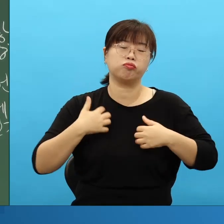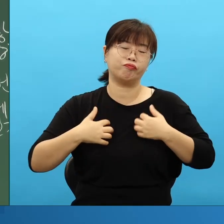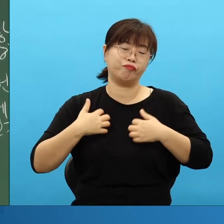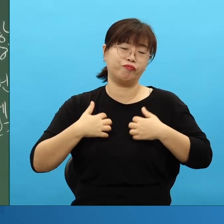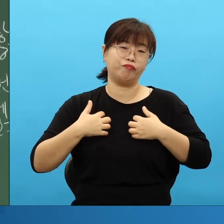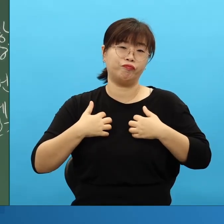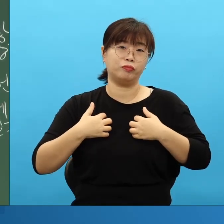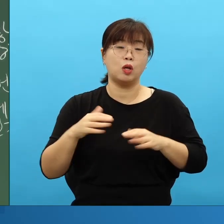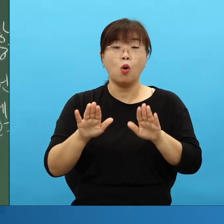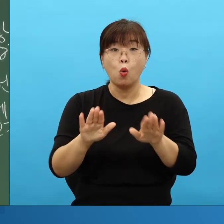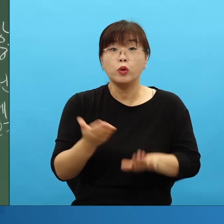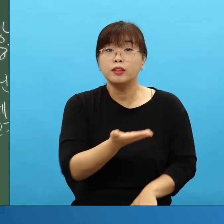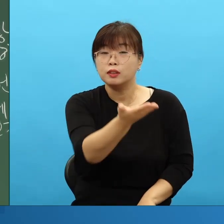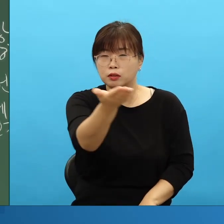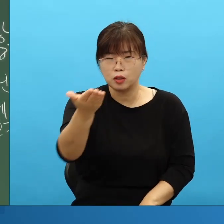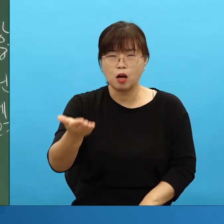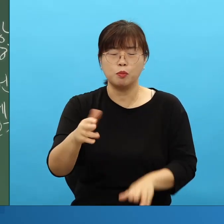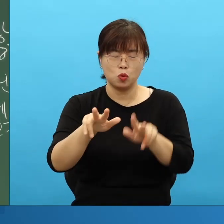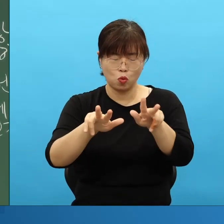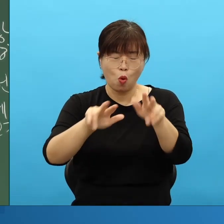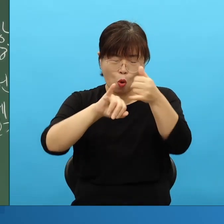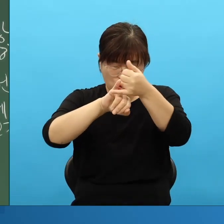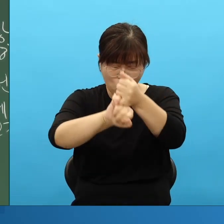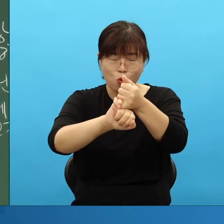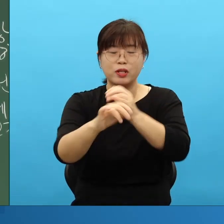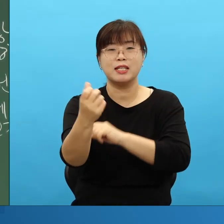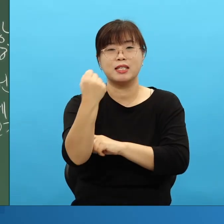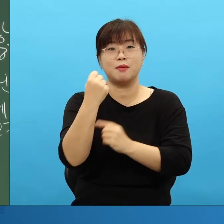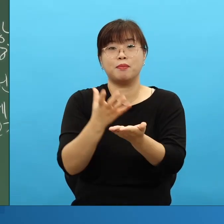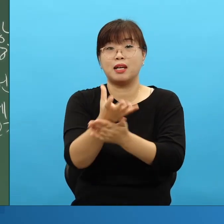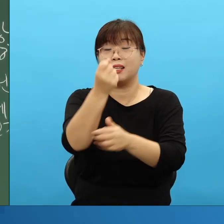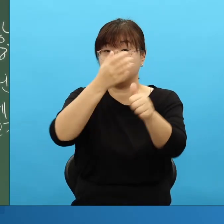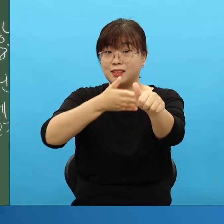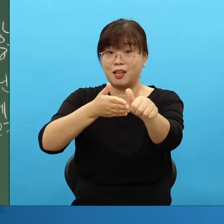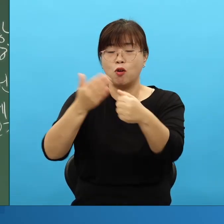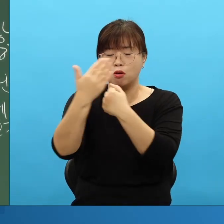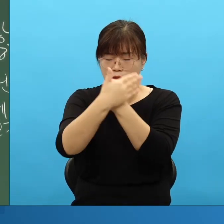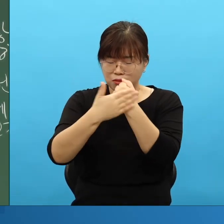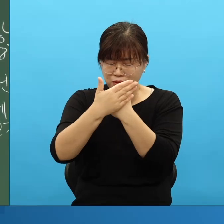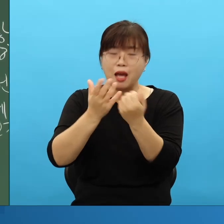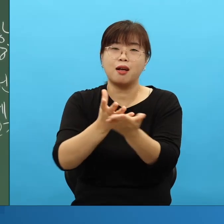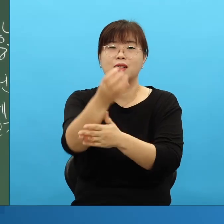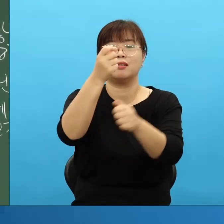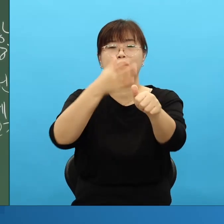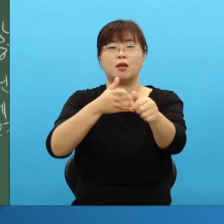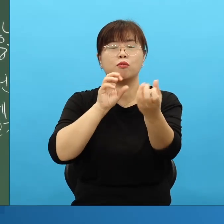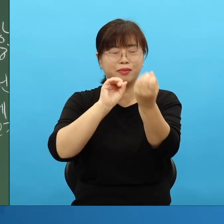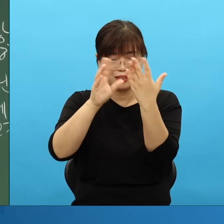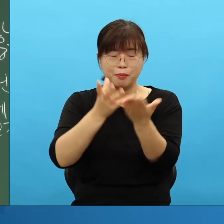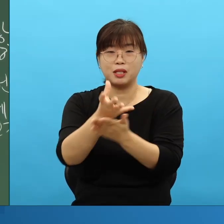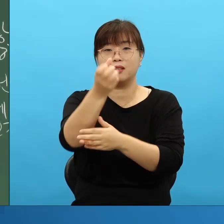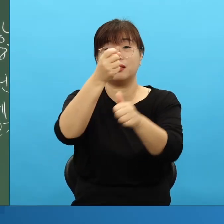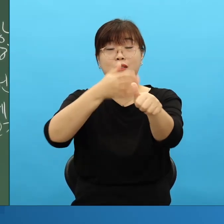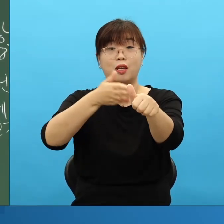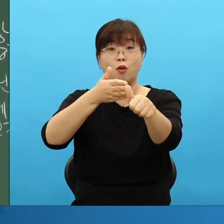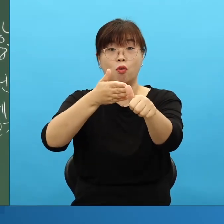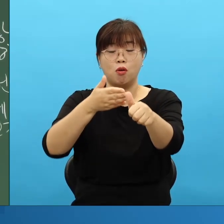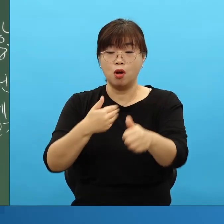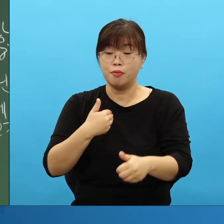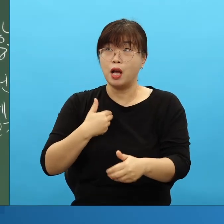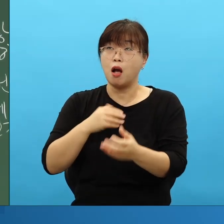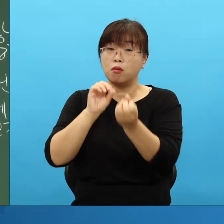strength 여러분이 today. 응답을 받으셔야 돼요. May you receive answers. 그러면 다 해결됩니다. Then everything will be resolved. 여러분이 어디